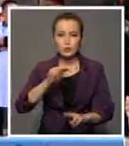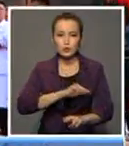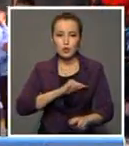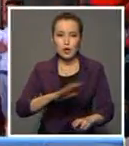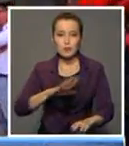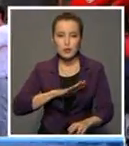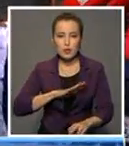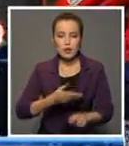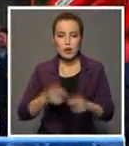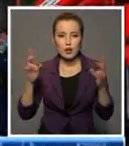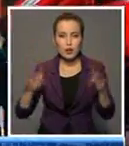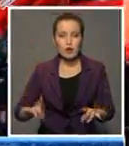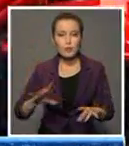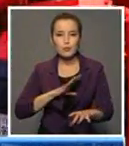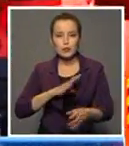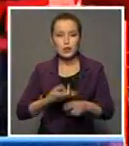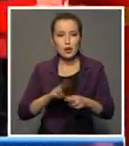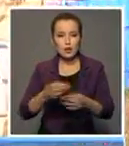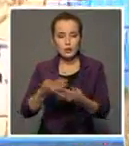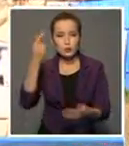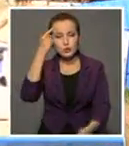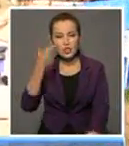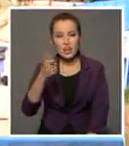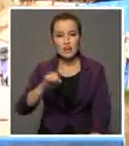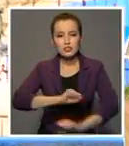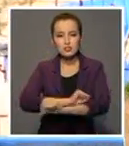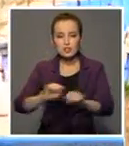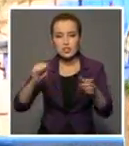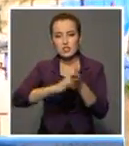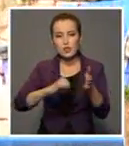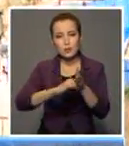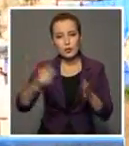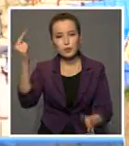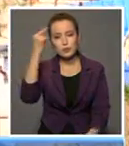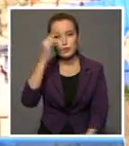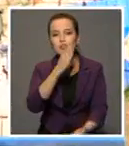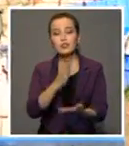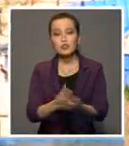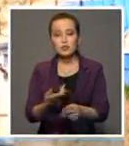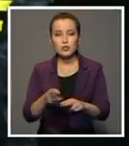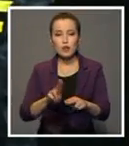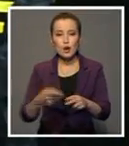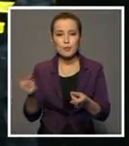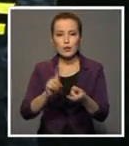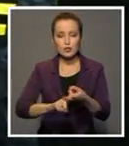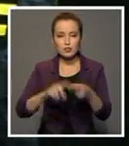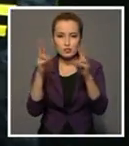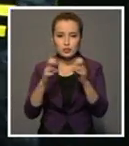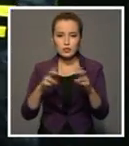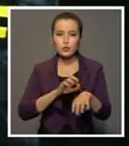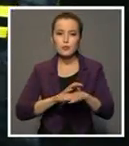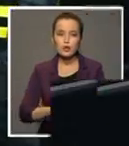жүріп жатқан кезде болды. Алдын ала мәліметтерге сай, апатқа газ жарылысы себеп болуы мүмкін. Қазір болған оқиғаға қатысты тексеріс